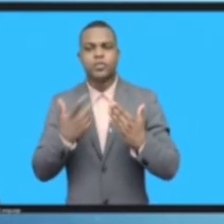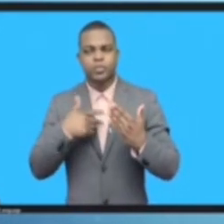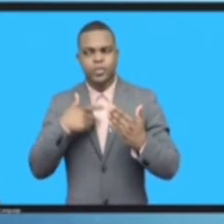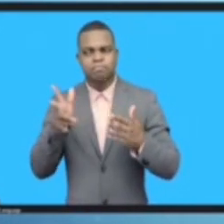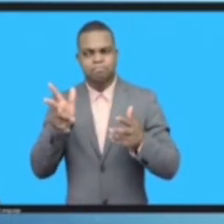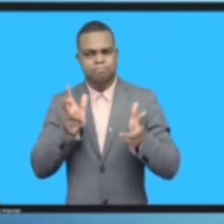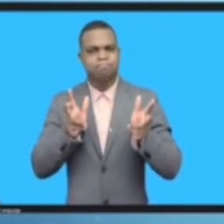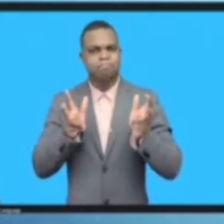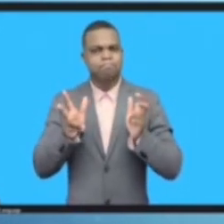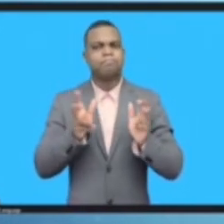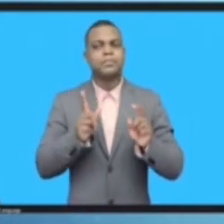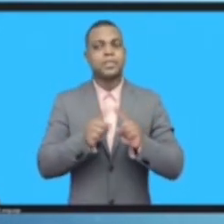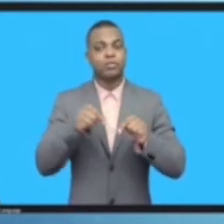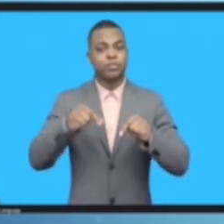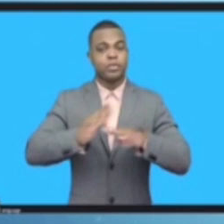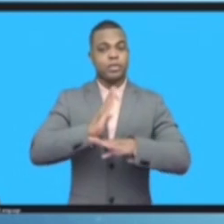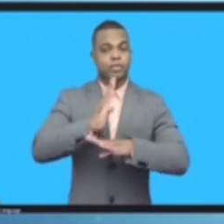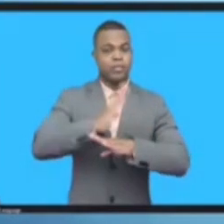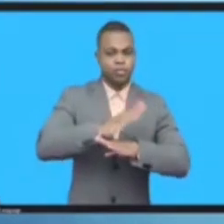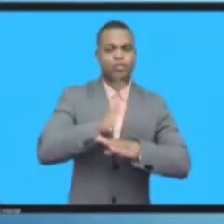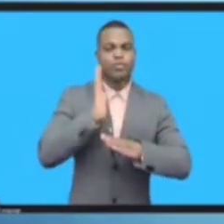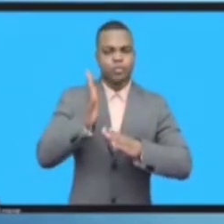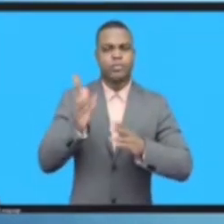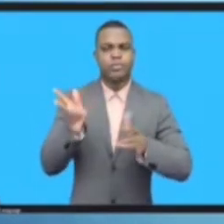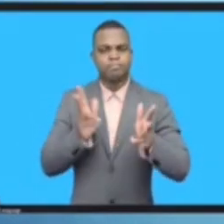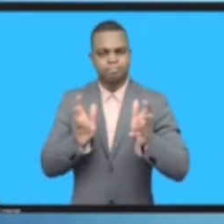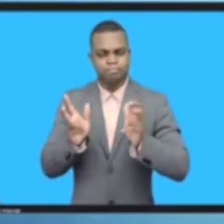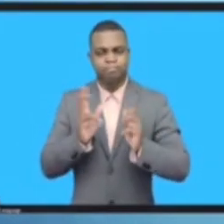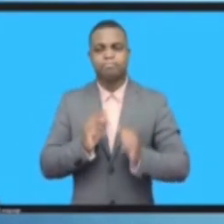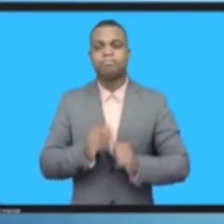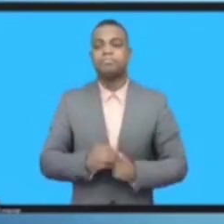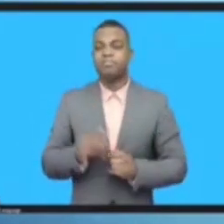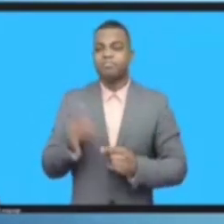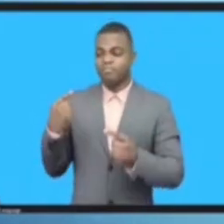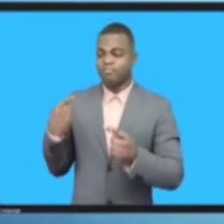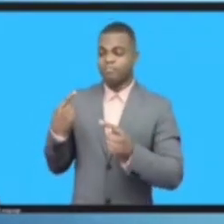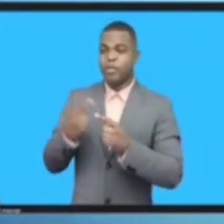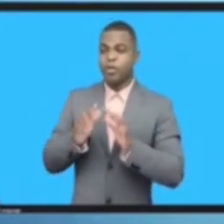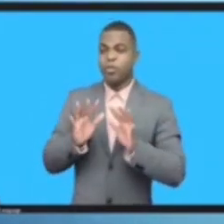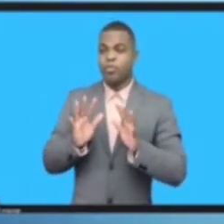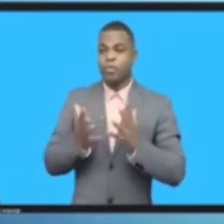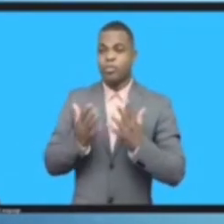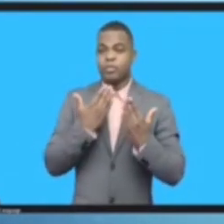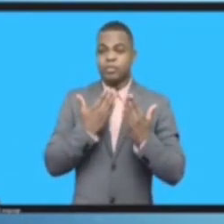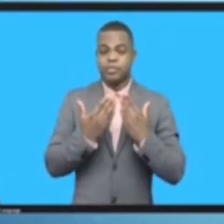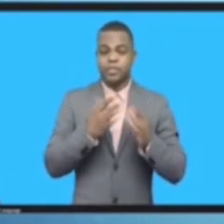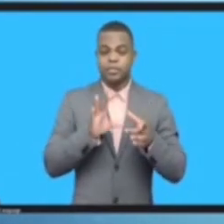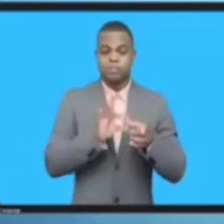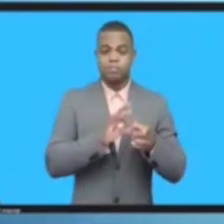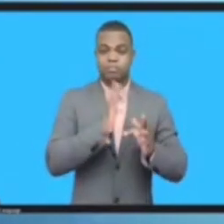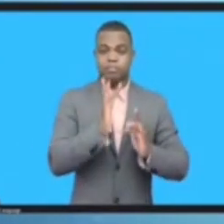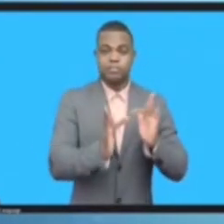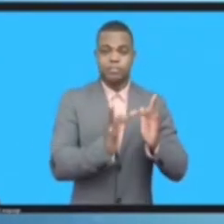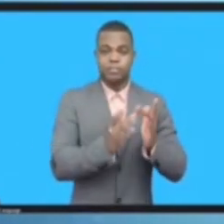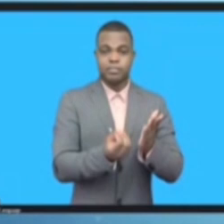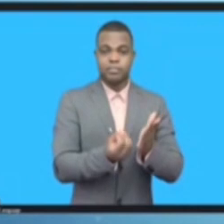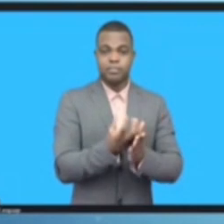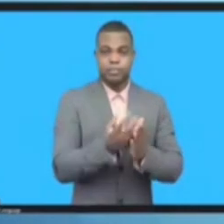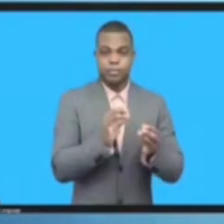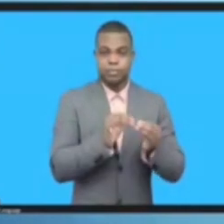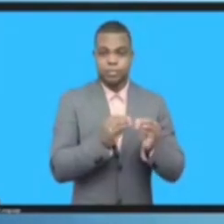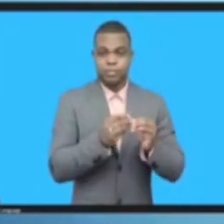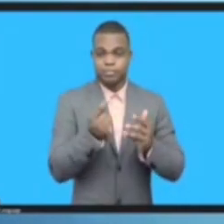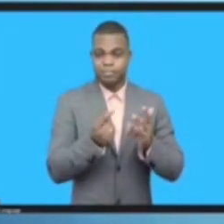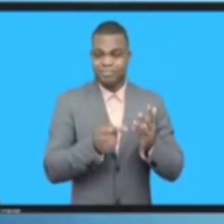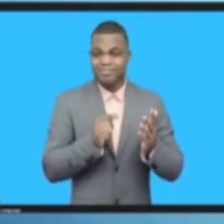ensemble analysé les problèmes et les avantages que peuvent présenter Internet et nous l'avons décrit cela de manière